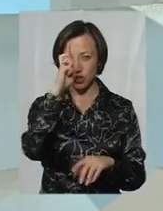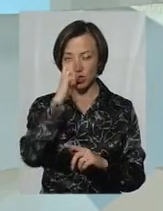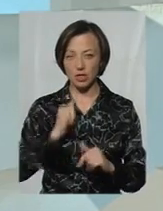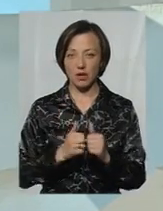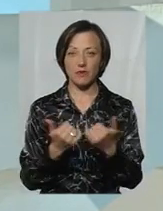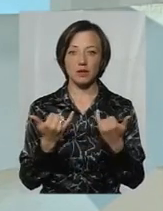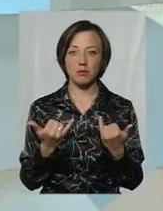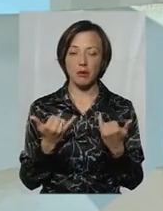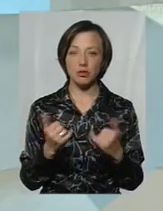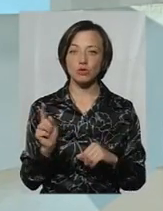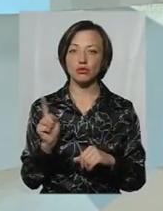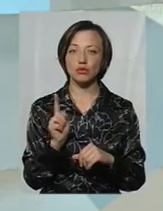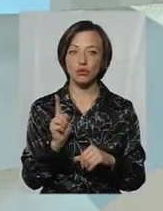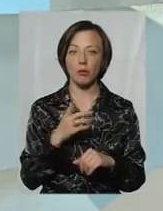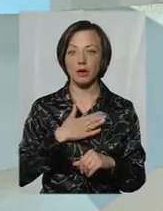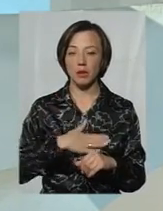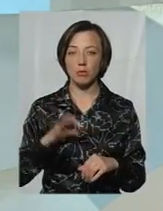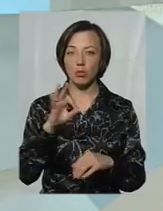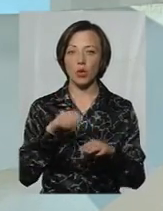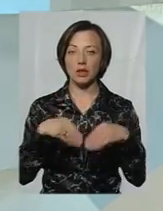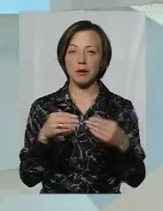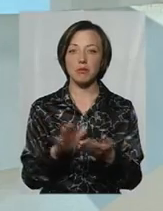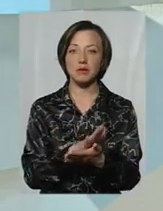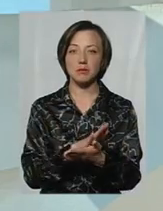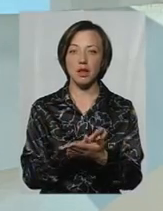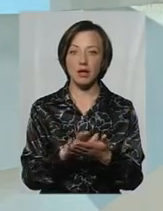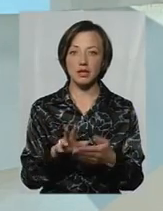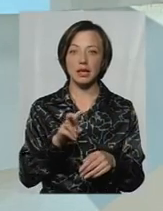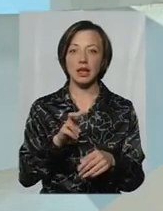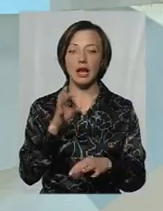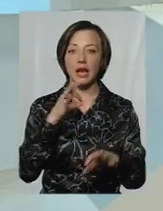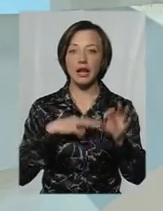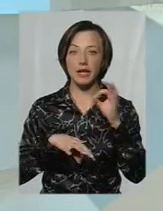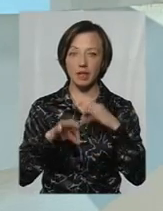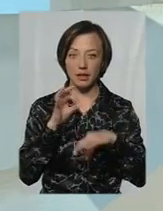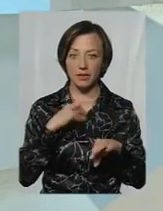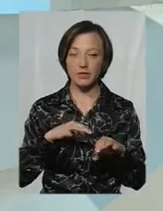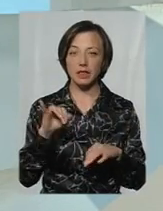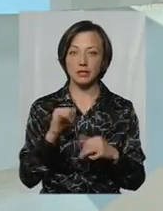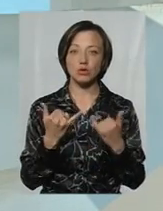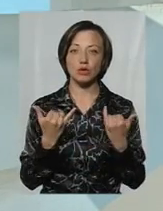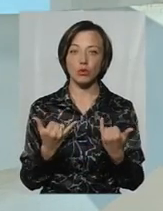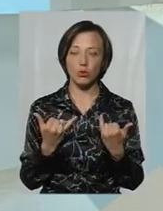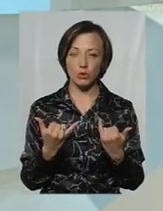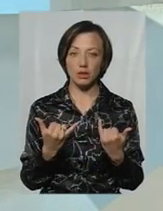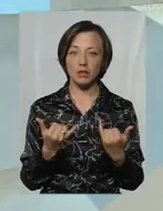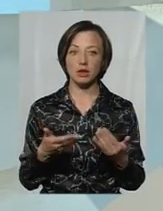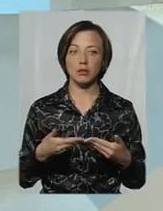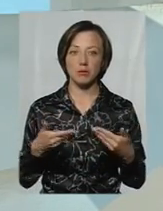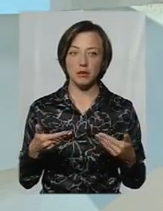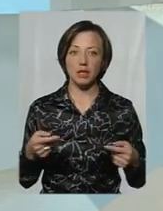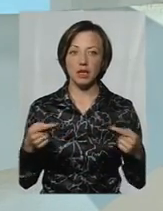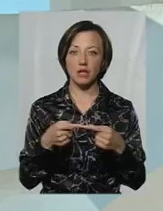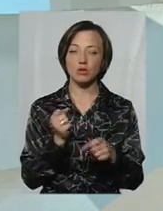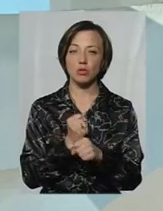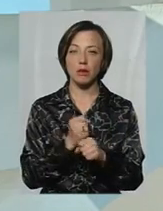тепер, що приємно, про надання безоплатних ліків. І сьогодні ми якраз